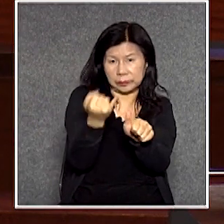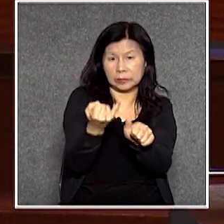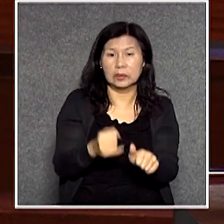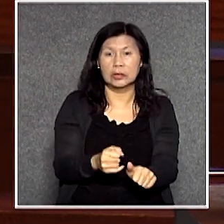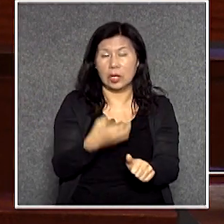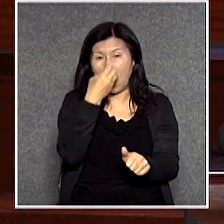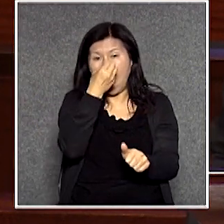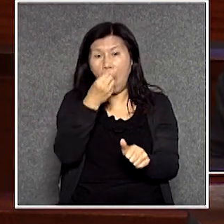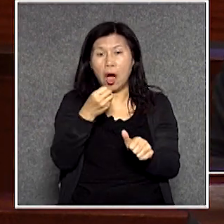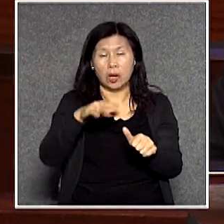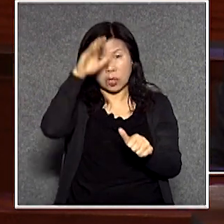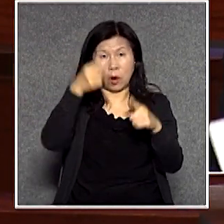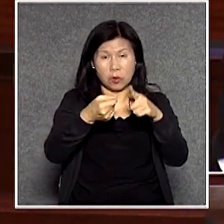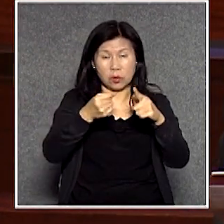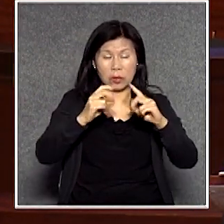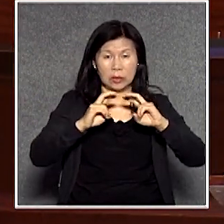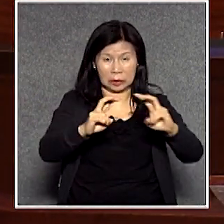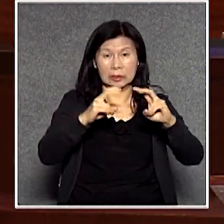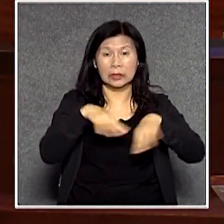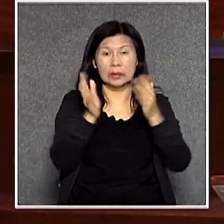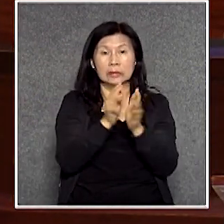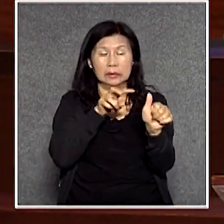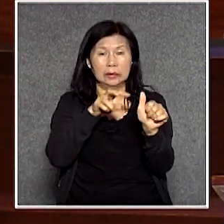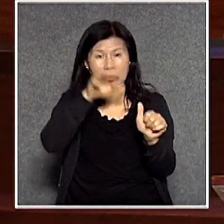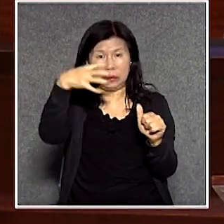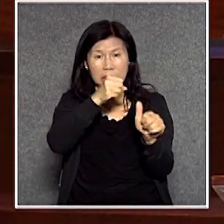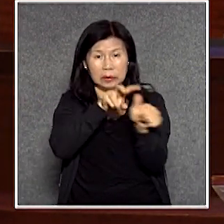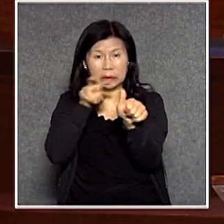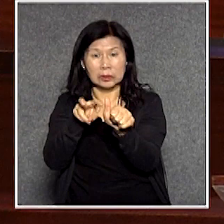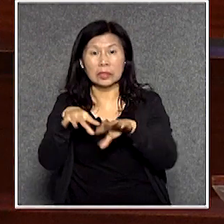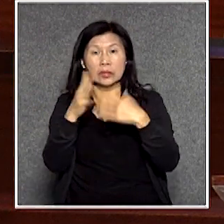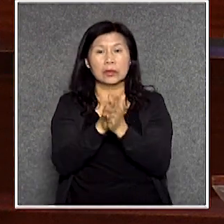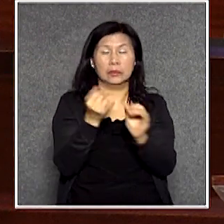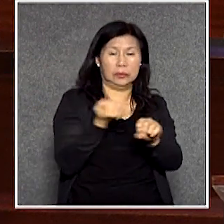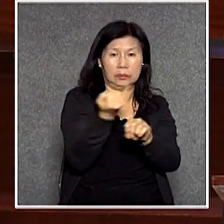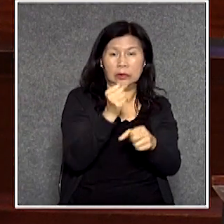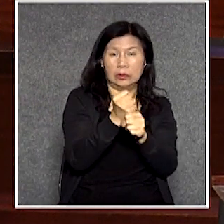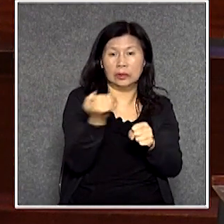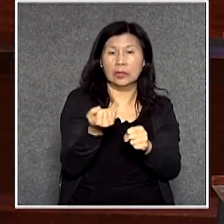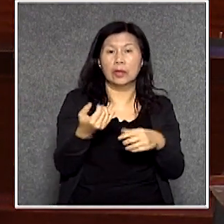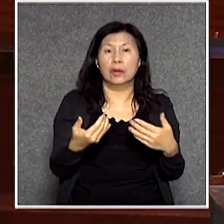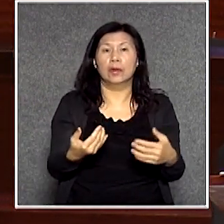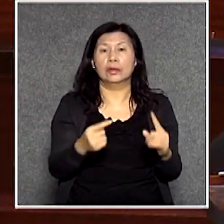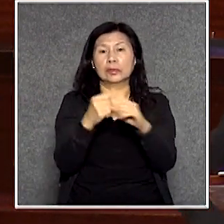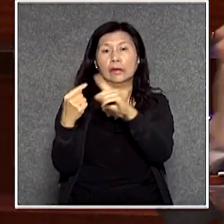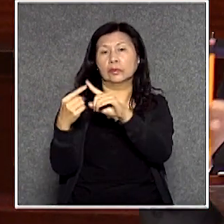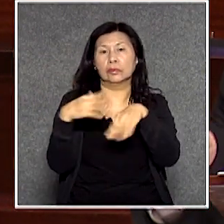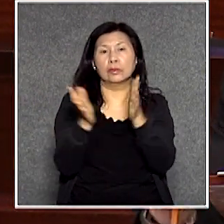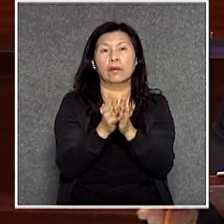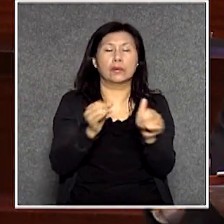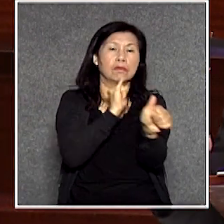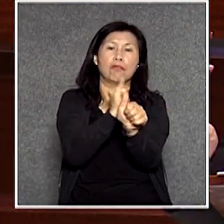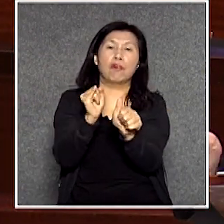港鐵嘅高層管理不善。嚴重失職，但係不需任受到任何嘅懲